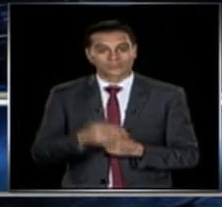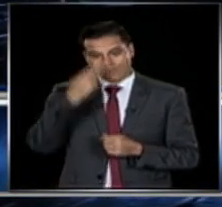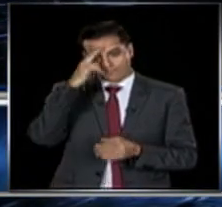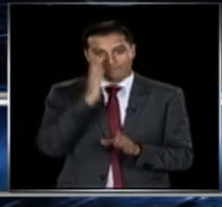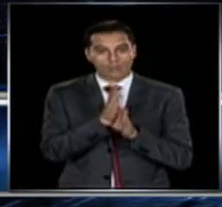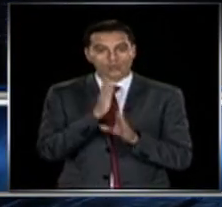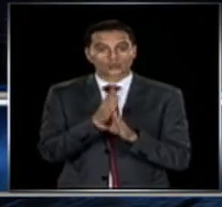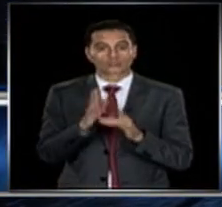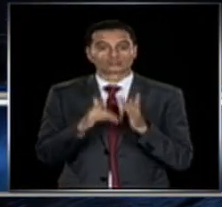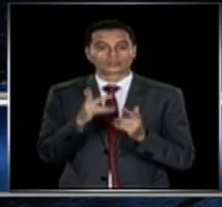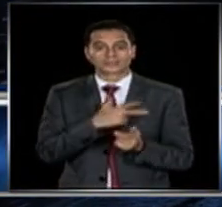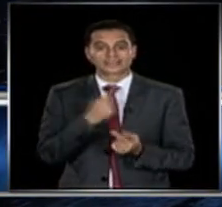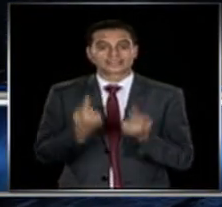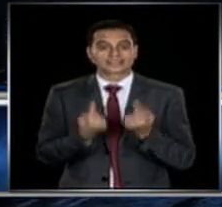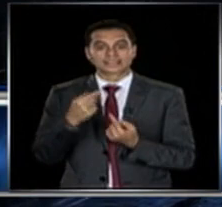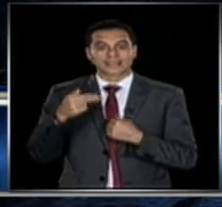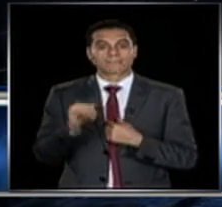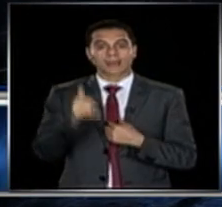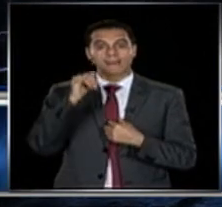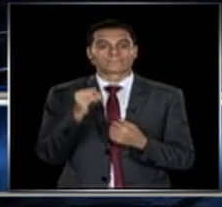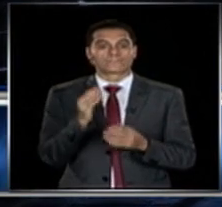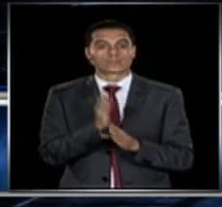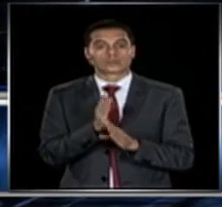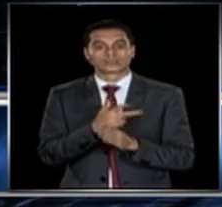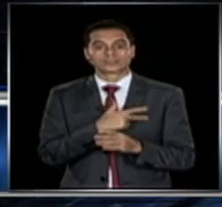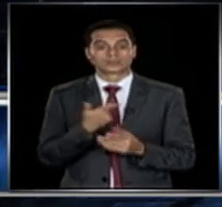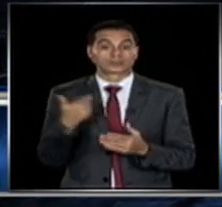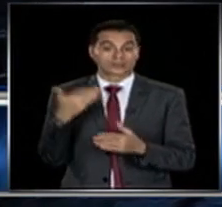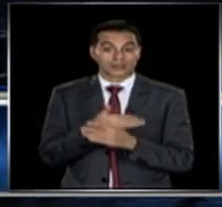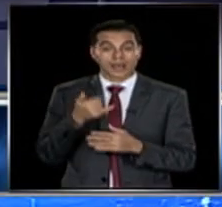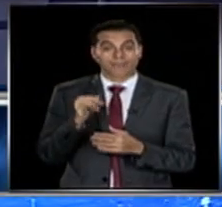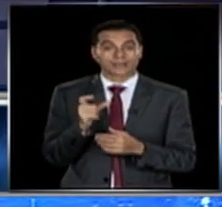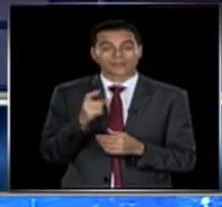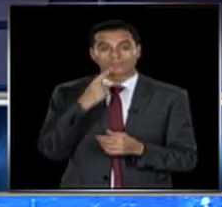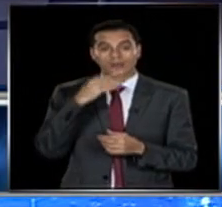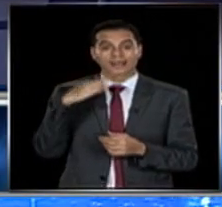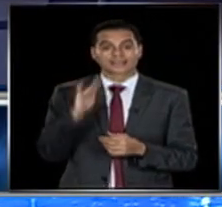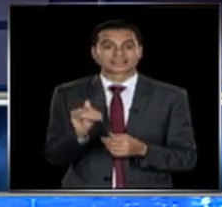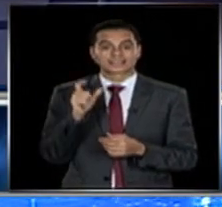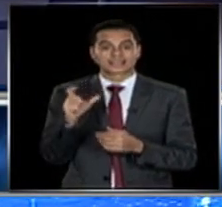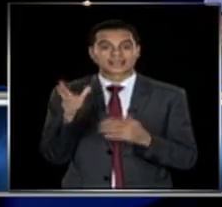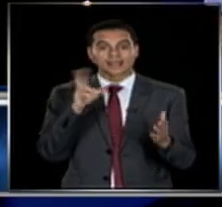من هو مخرج مسلسل جزيرة غمام؟ حسين المنباوي.